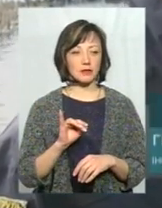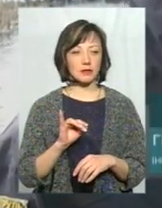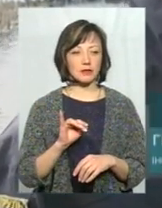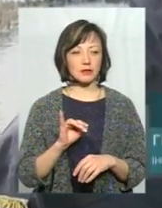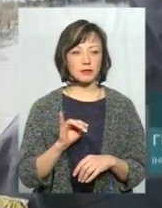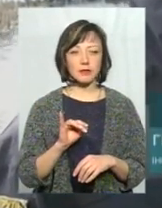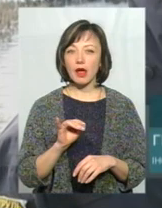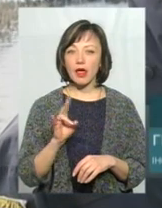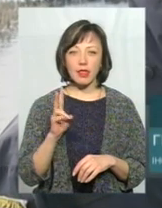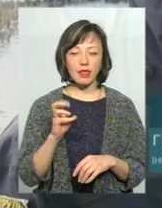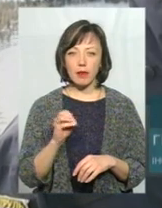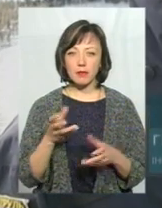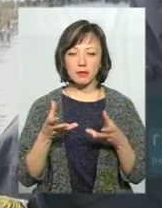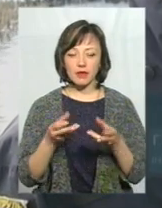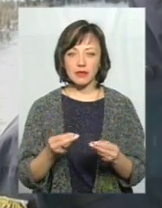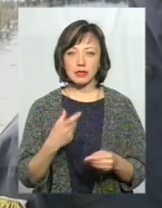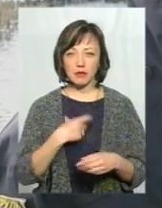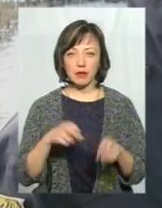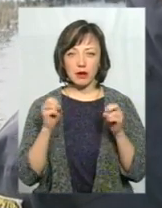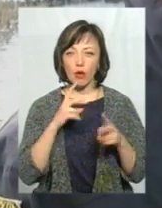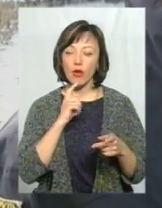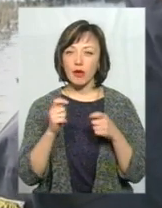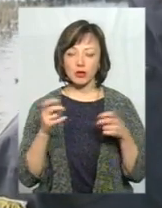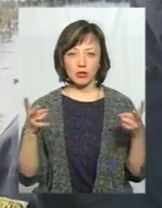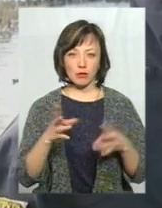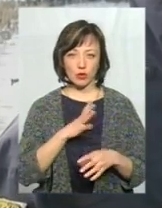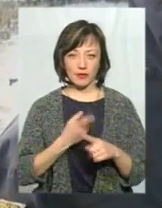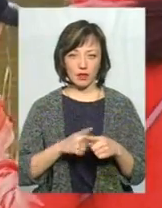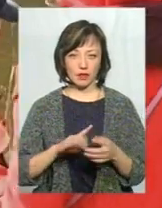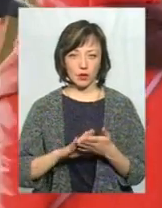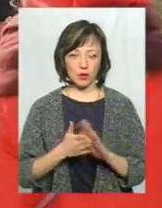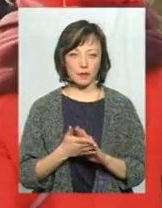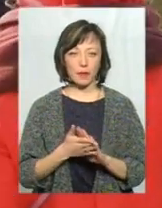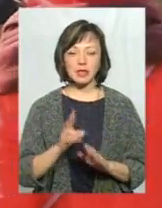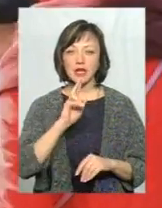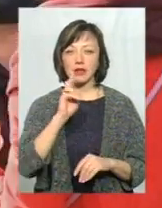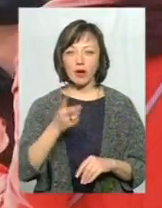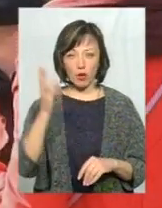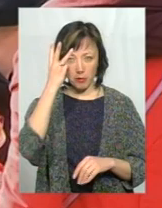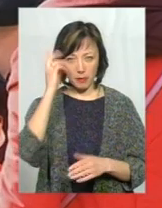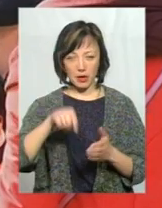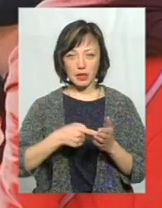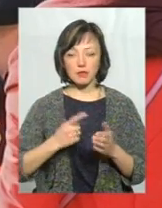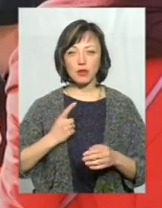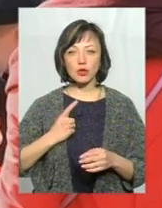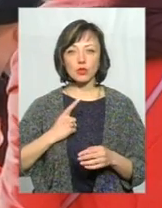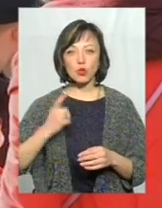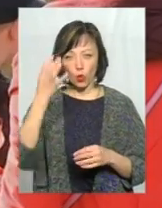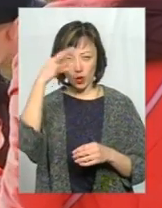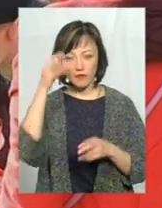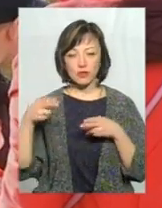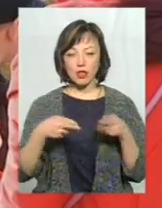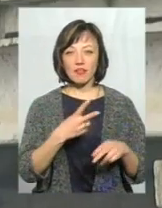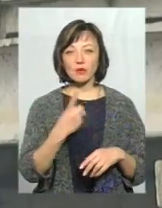таки не піддавати себе ніяким будь-яким ризикам. Обережно треба бути в даних ситуаціях. За 2 роки у Хмельницькому патрульні виїжджали на 21